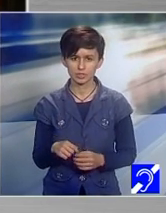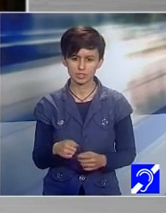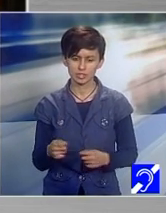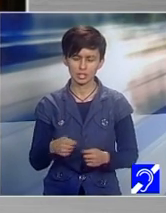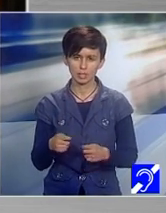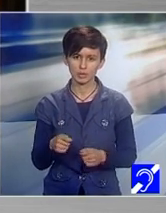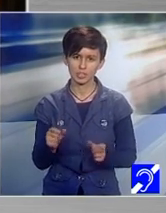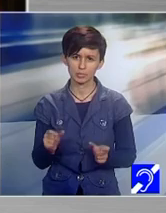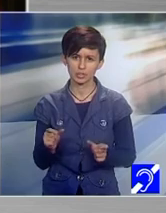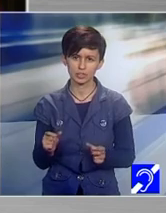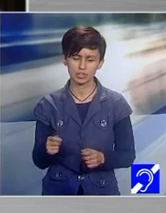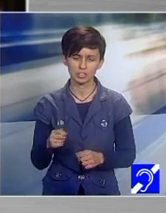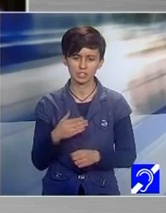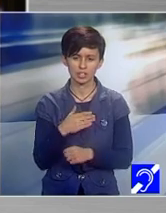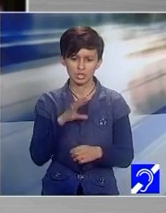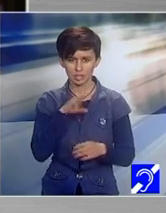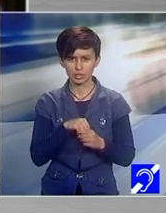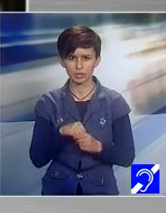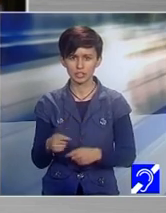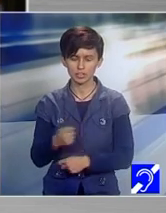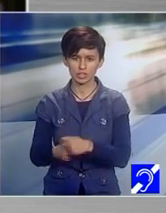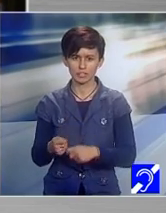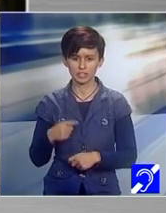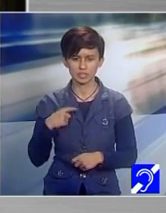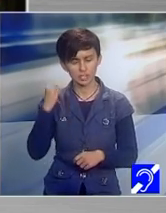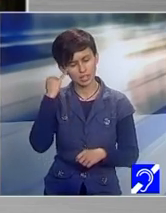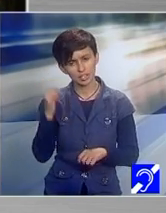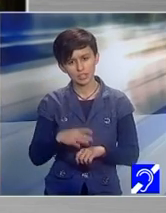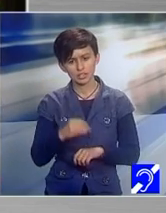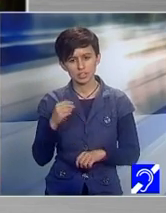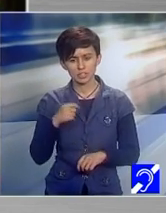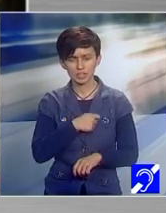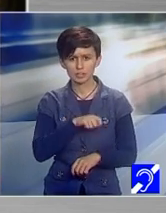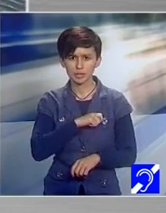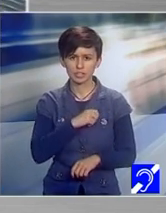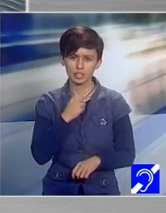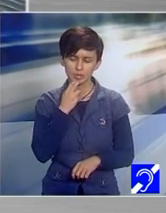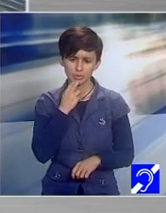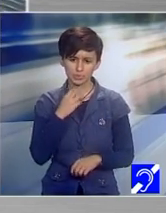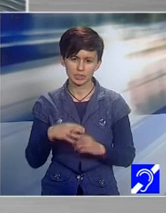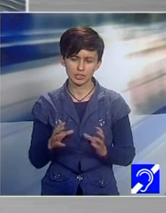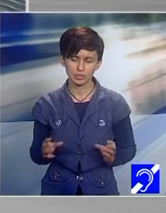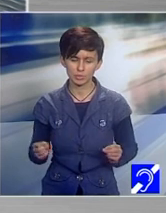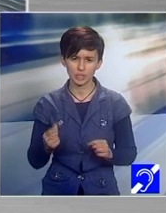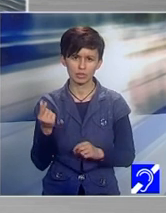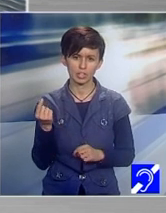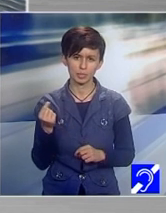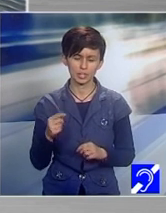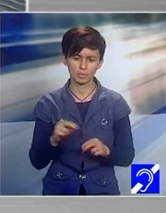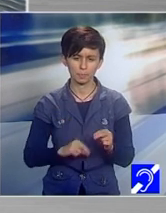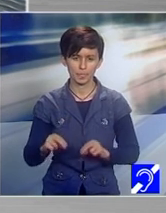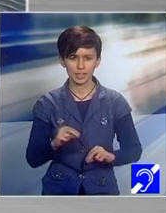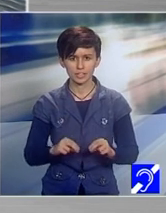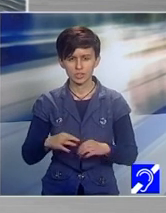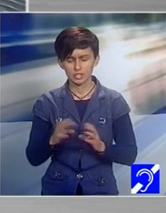afacerea este la inițiativa Inspectoratului General al Poliției Române în colaborare cu Asociația Română pentru